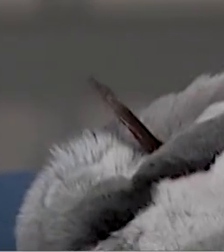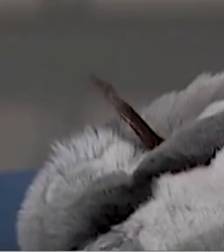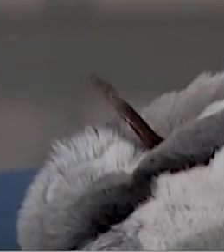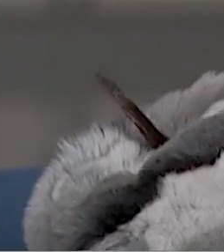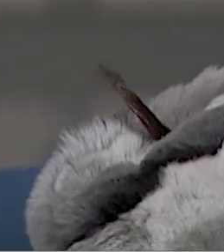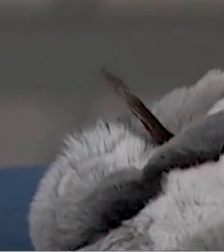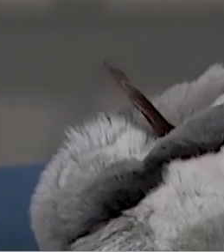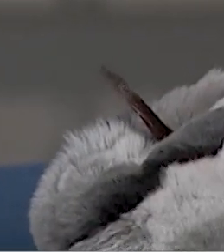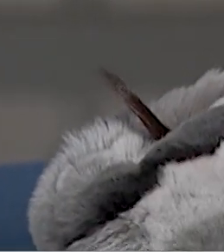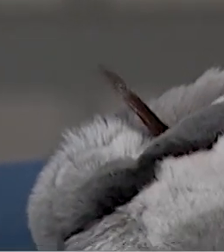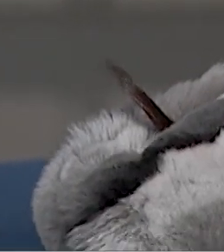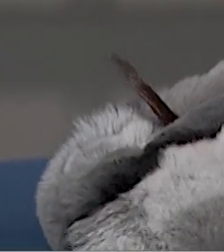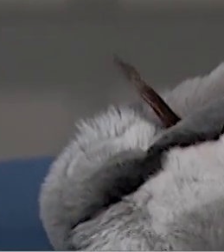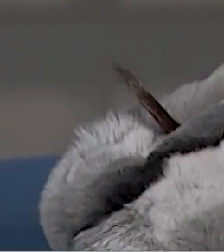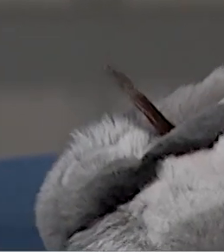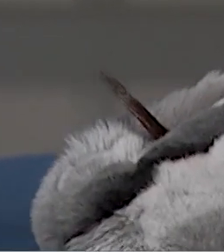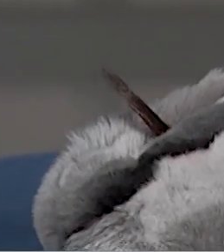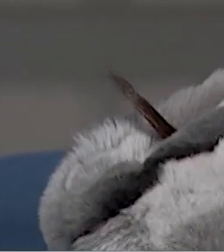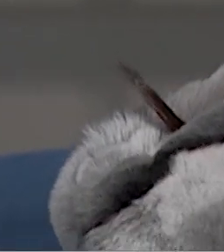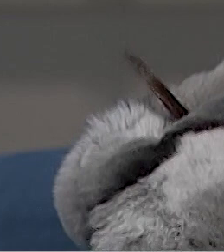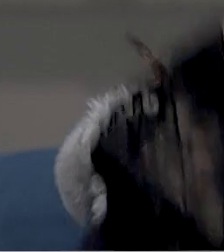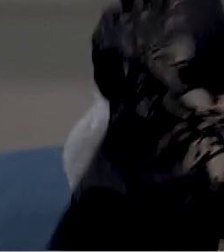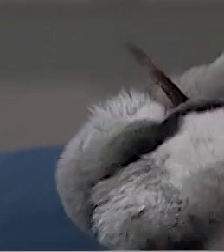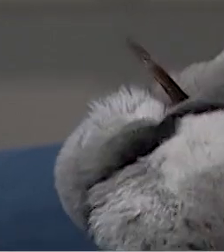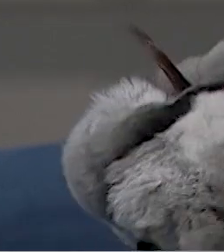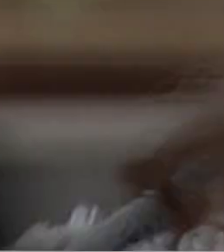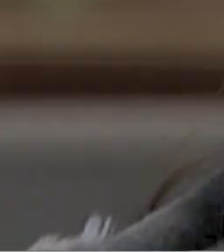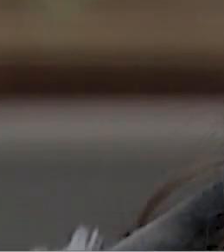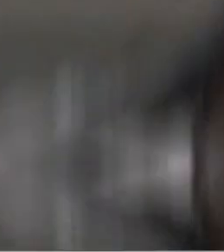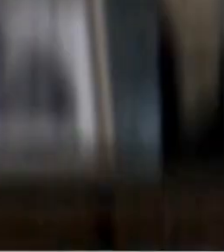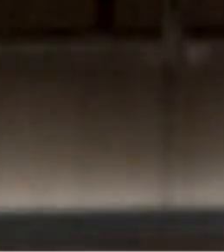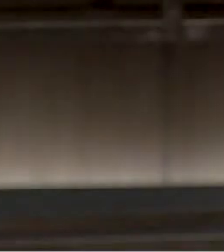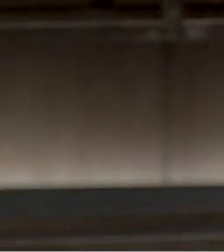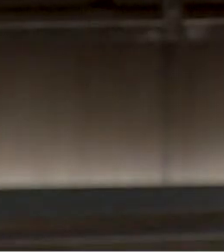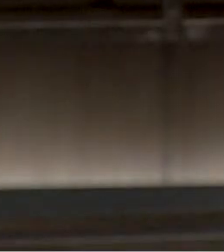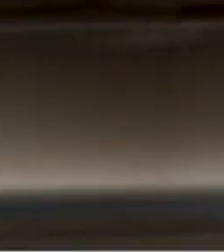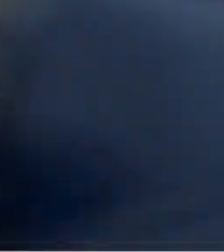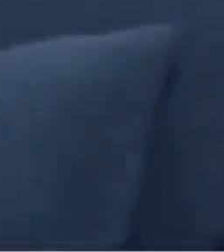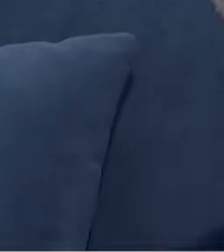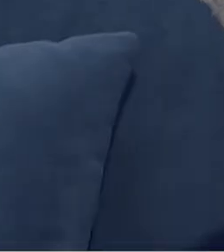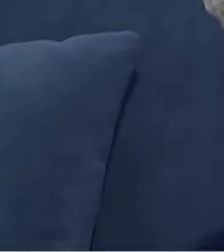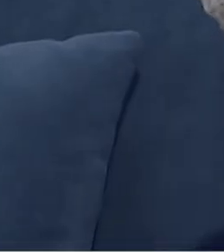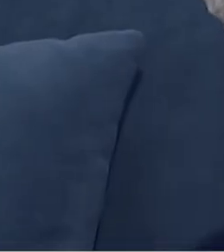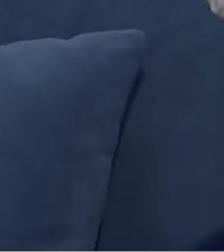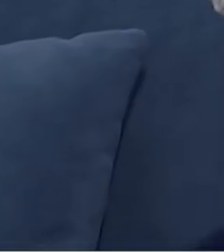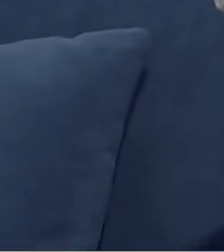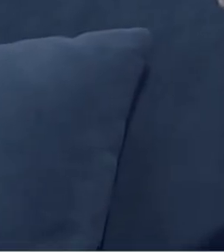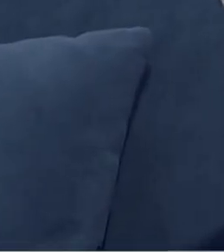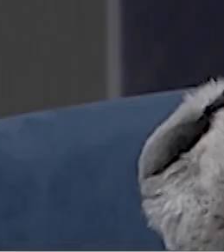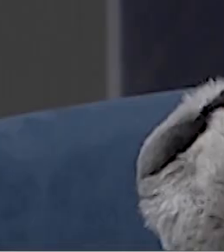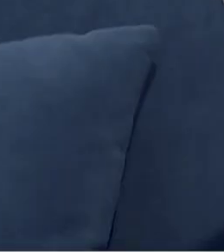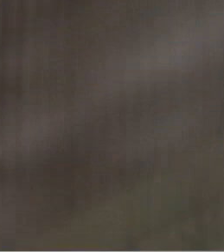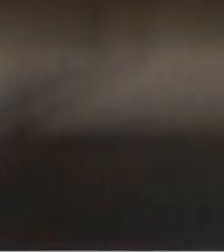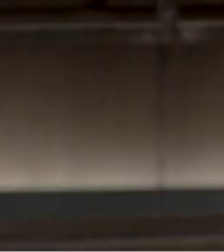اللي بعديه حصلت مشكلة مع مخرج، الدنيا قامت وقالوا قتال كله اتفرج علينا. إيه اللي بيجذبك في الراجل؟ أنا فركشت فرحي قبل